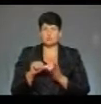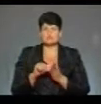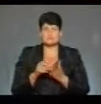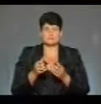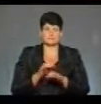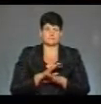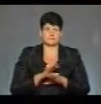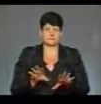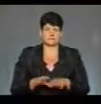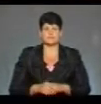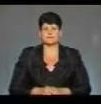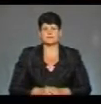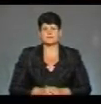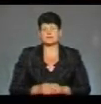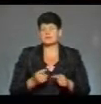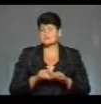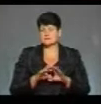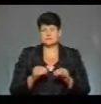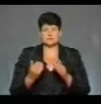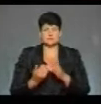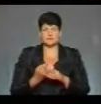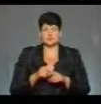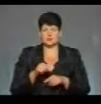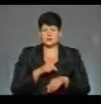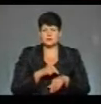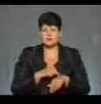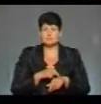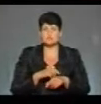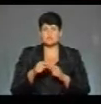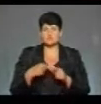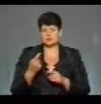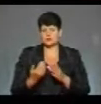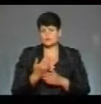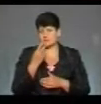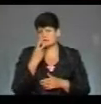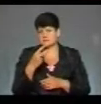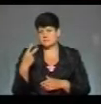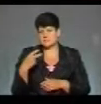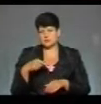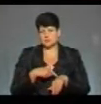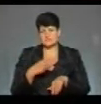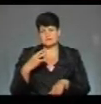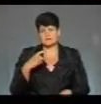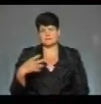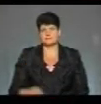братиме. Це вся інформація на цю годину. Наступний випуск дивіться о 20:30.